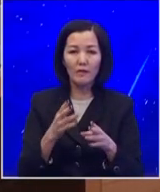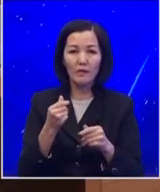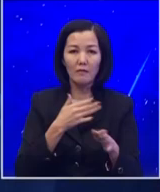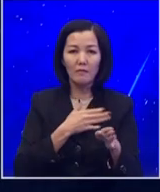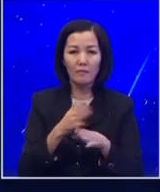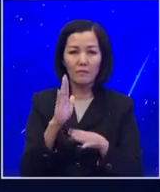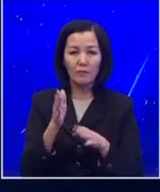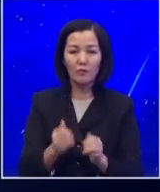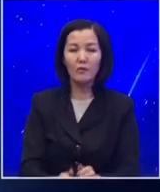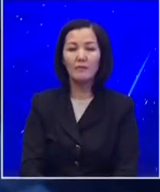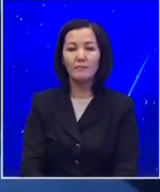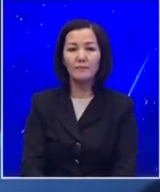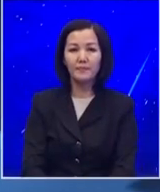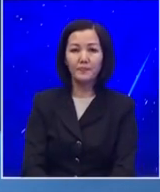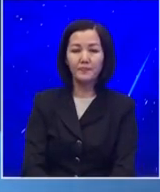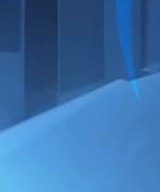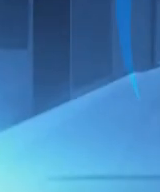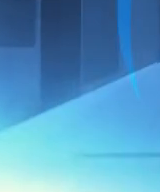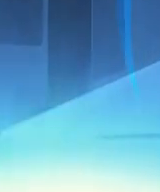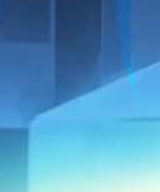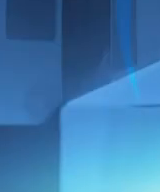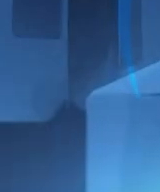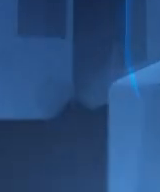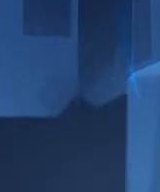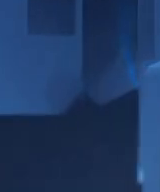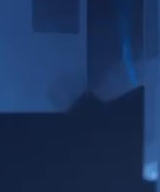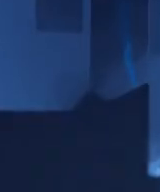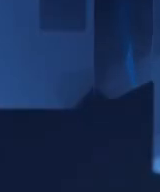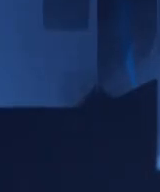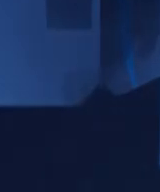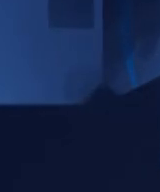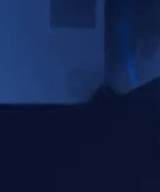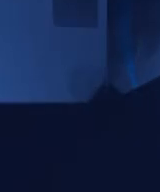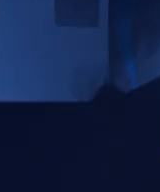финансирования. Ануар Амангельдинов, Кайрат Кастурганов, телеканал ЖТСУ.